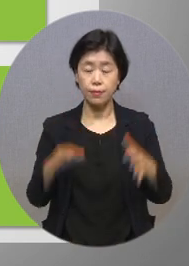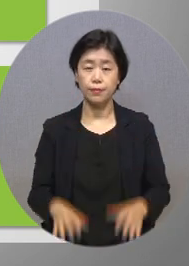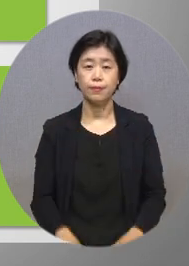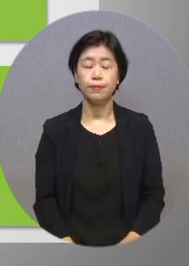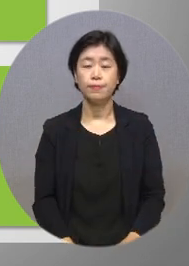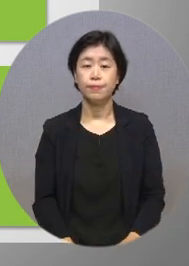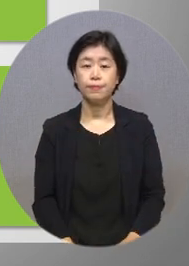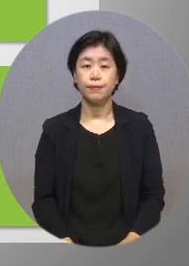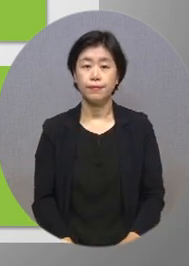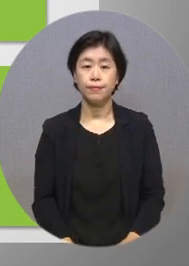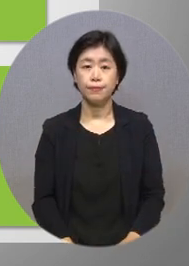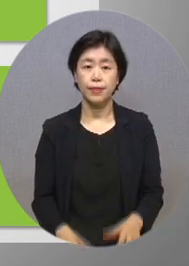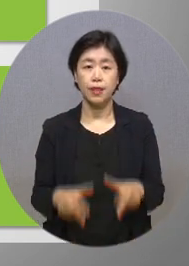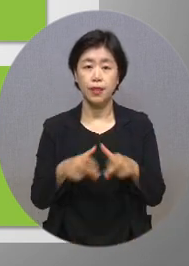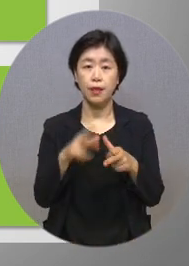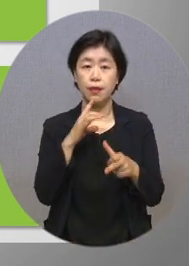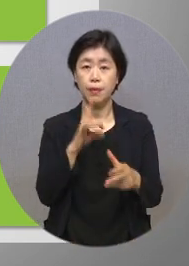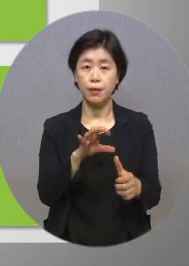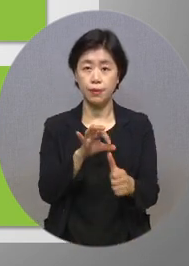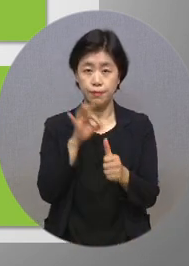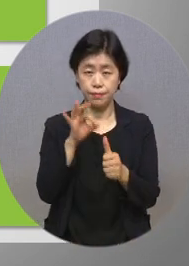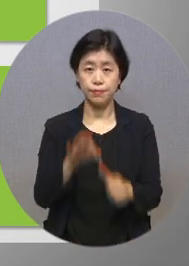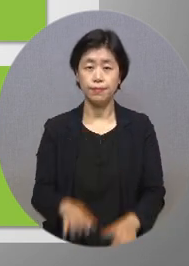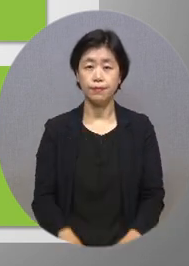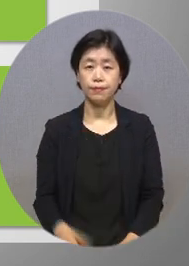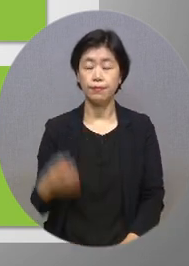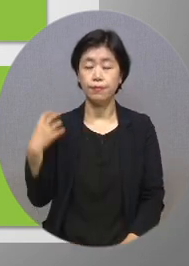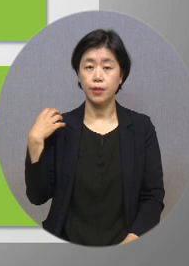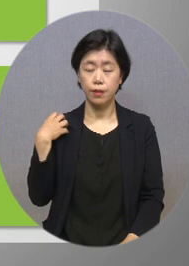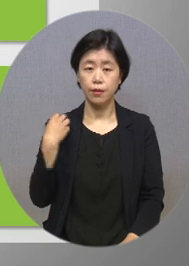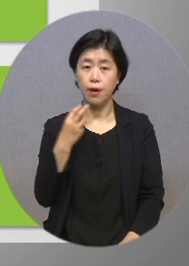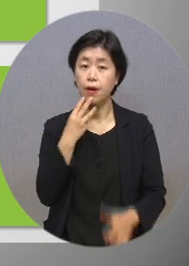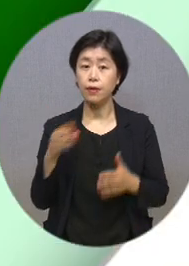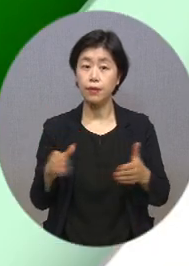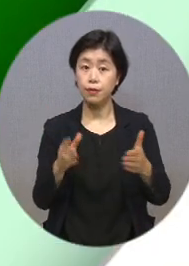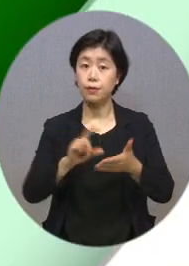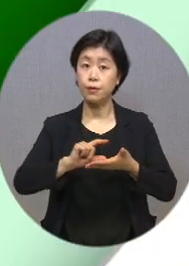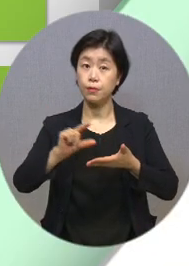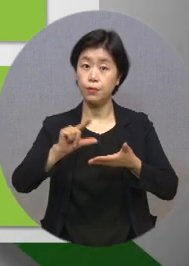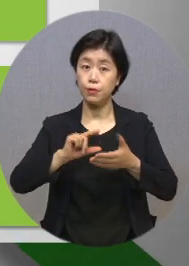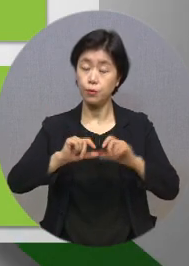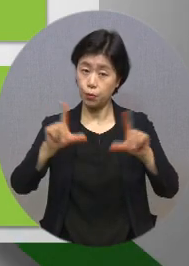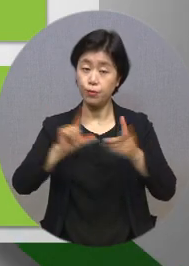채용합니다. 장애인만 채용하며 담당기사는 경기 동부지사입니다.